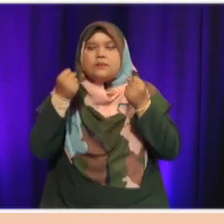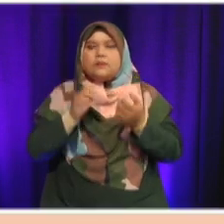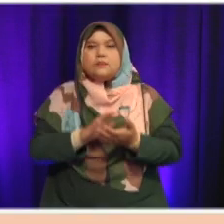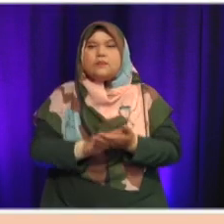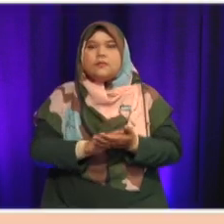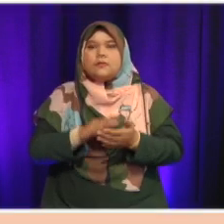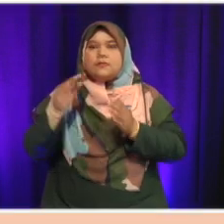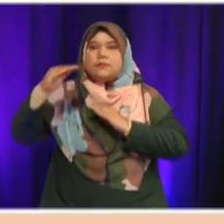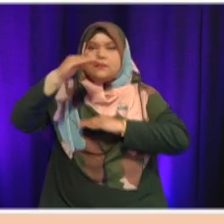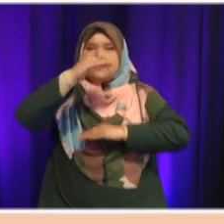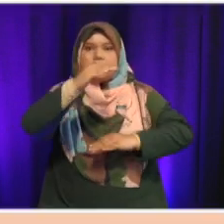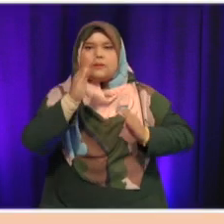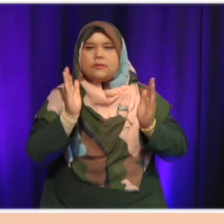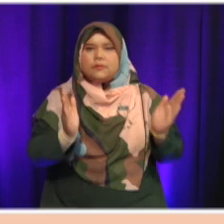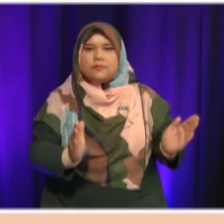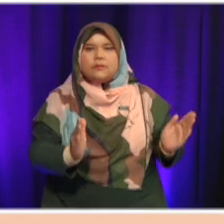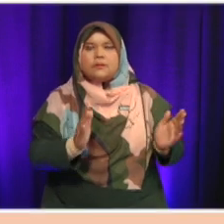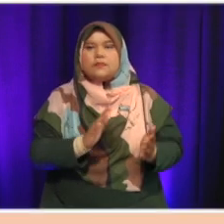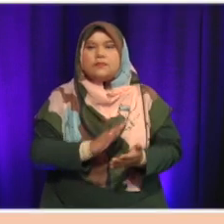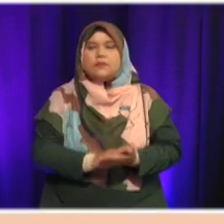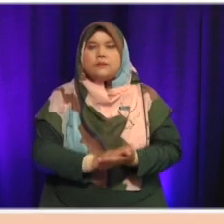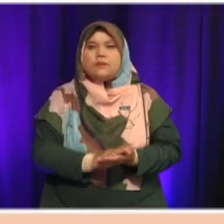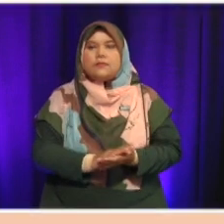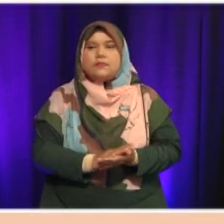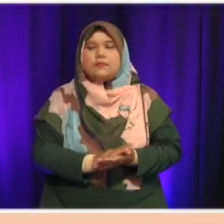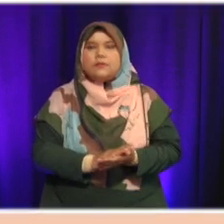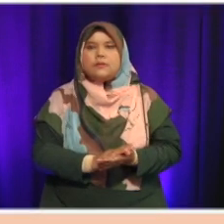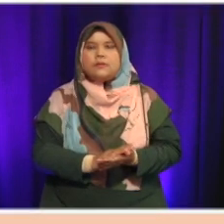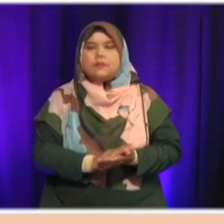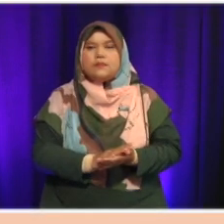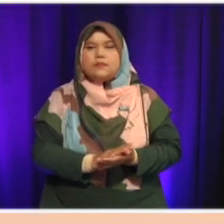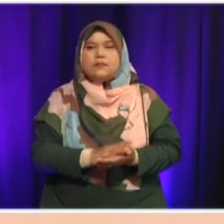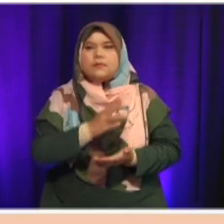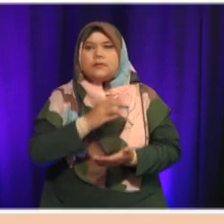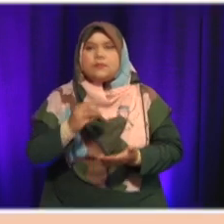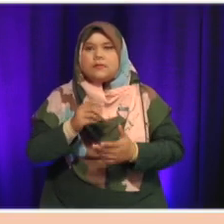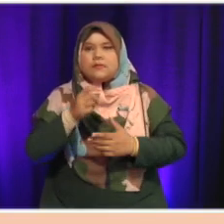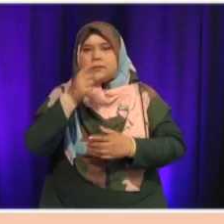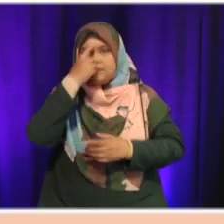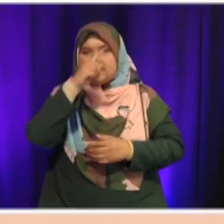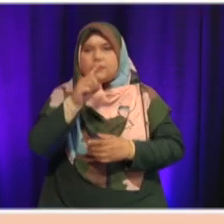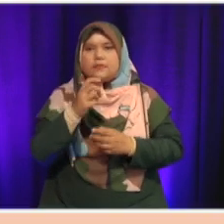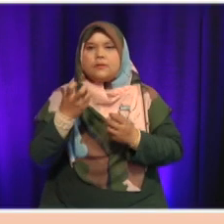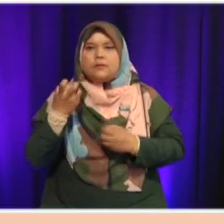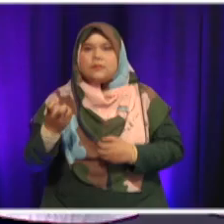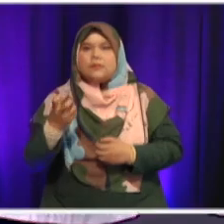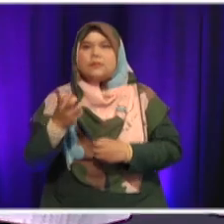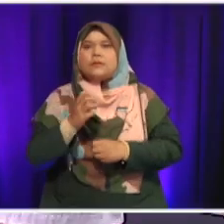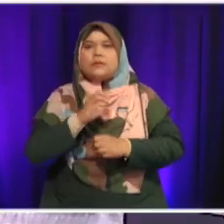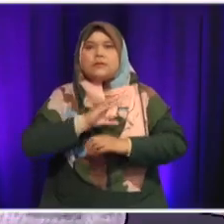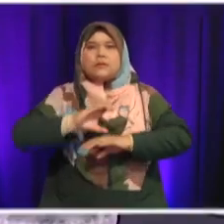inkubatu dalam istilah bahasa komposisi makanan lah dan tujuan dia fungsi dalam untuk mengeraskan coklat